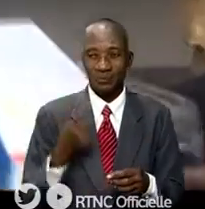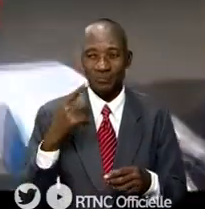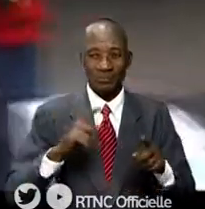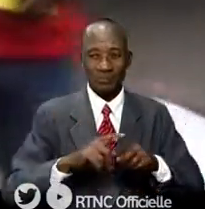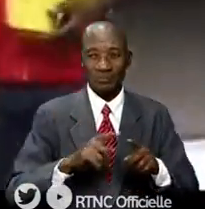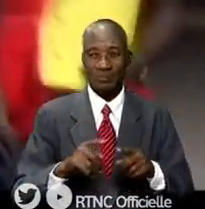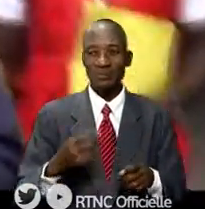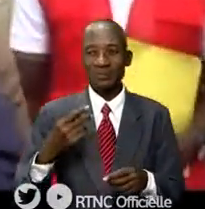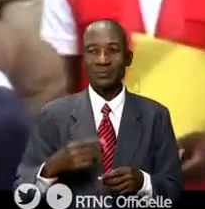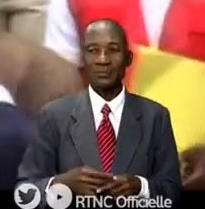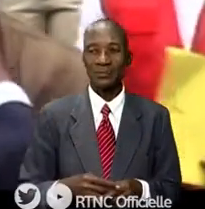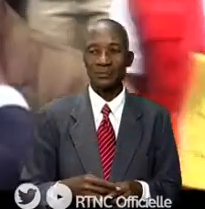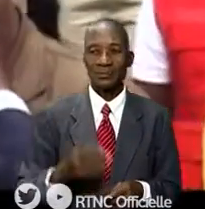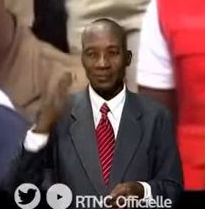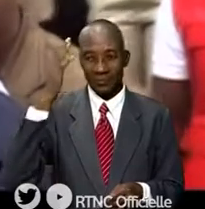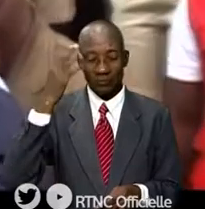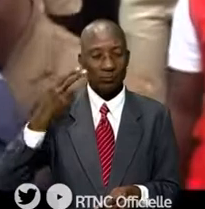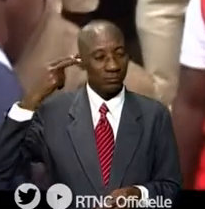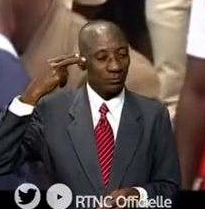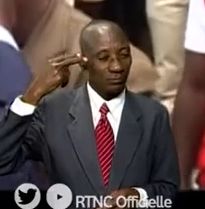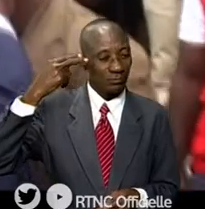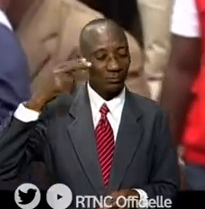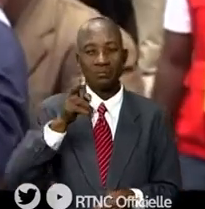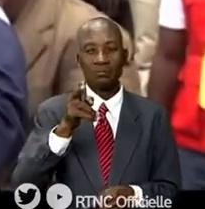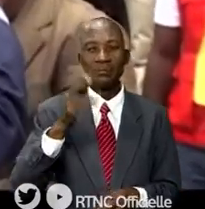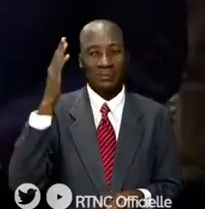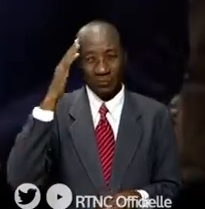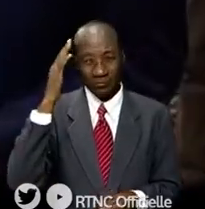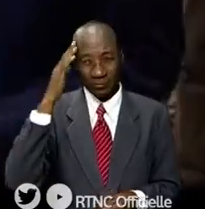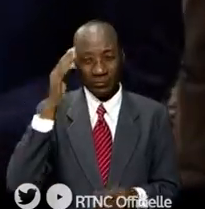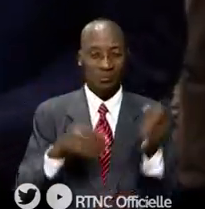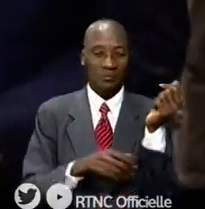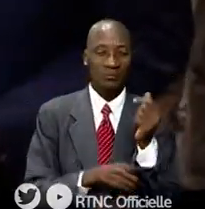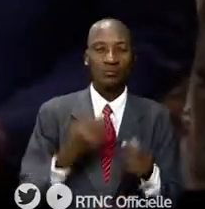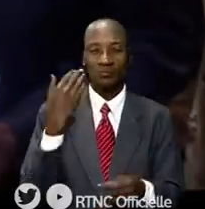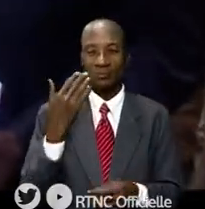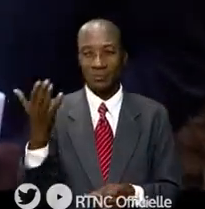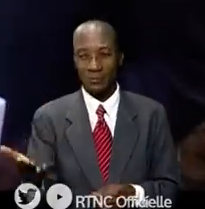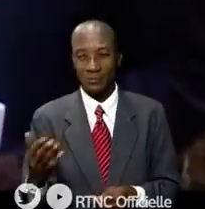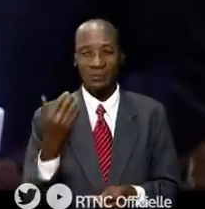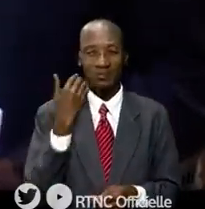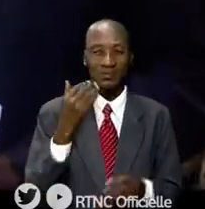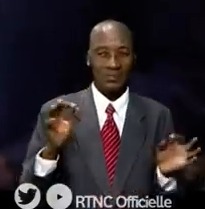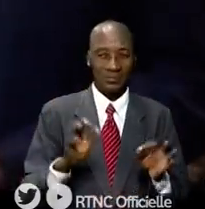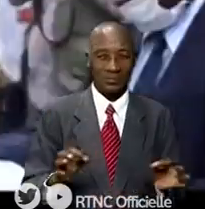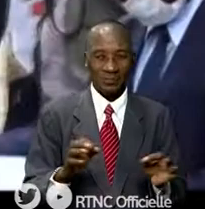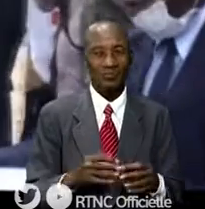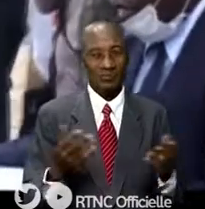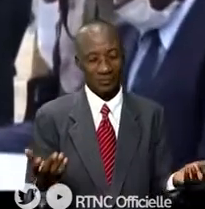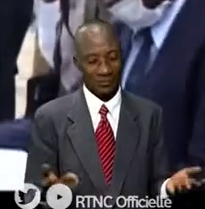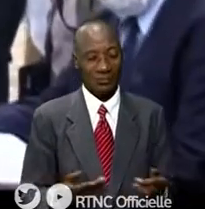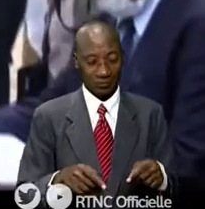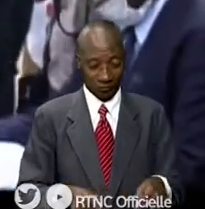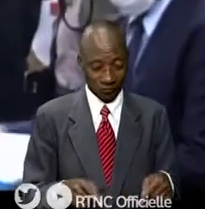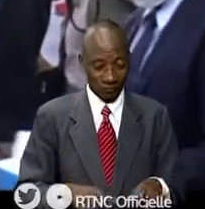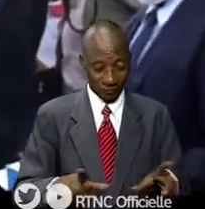à l'entrée et sortie au poste de contrôle installé dans les maisons municipales. Un geste qui n'a pas laissé indifférent l'autorité municipale